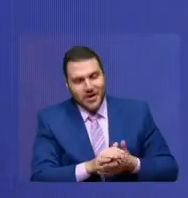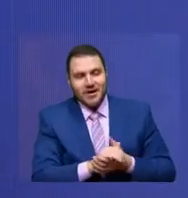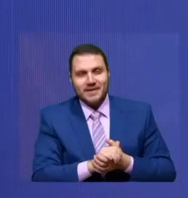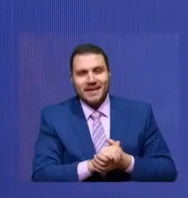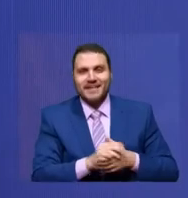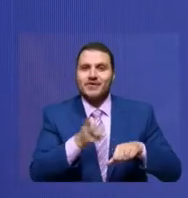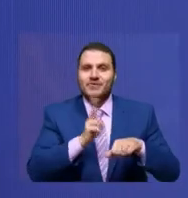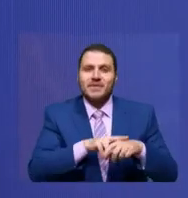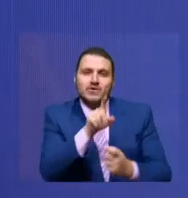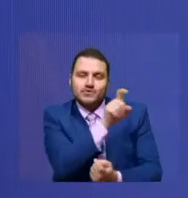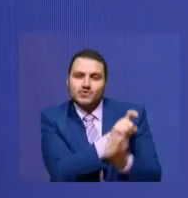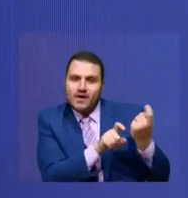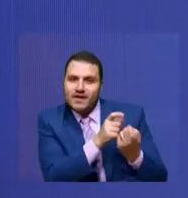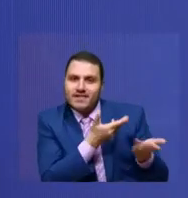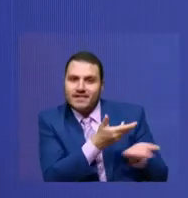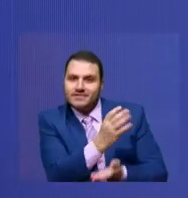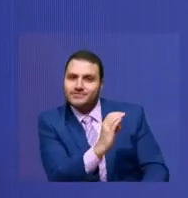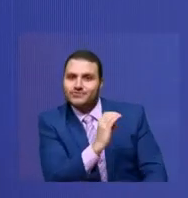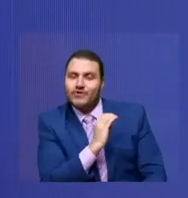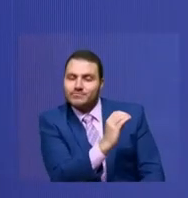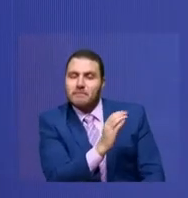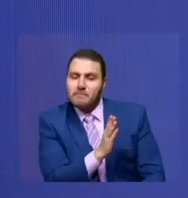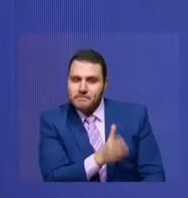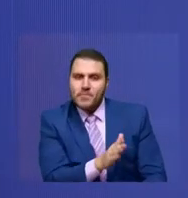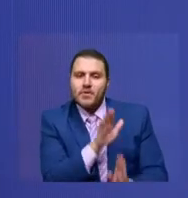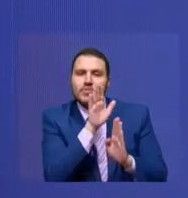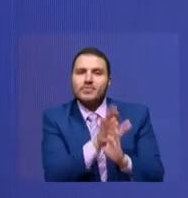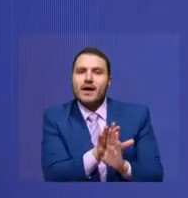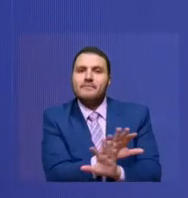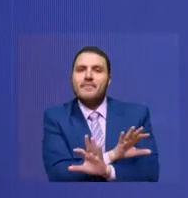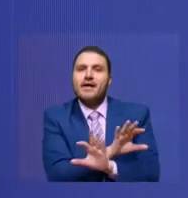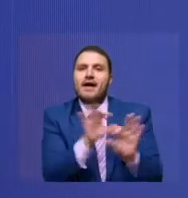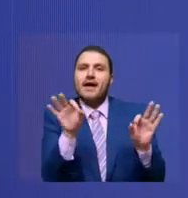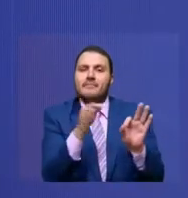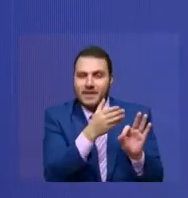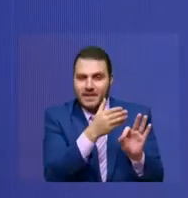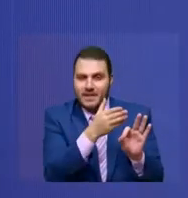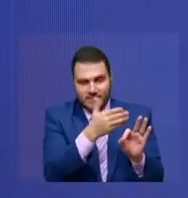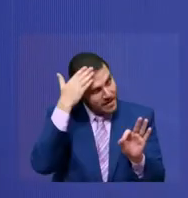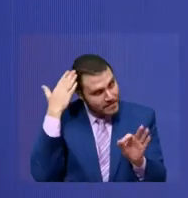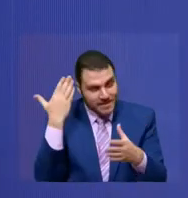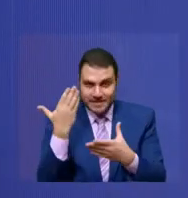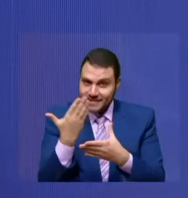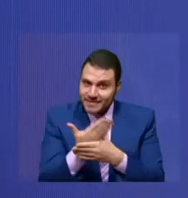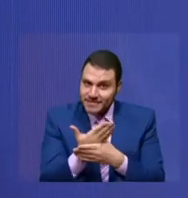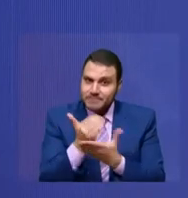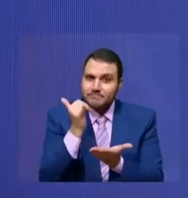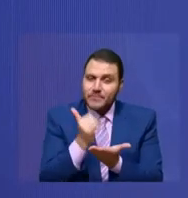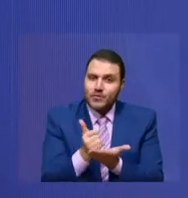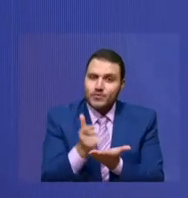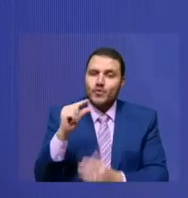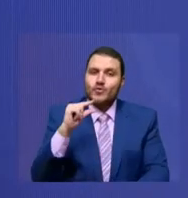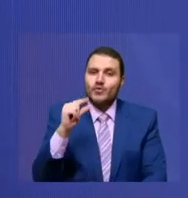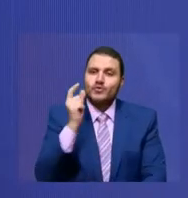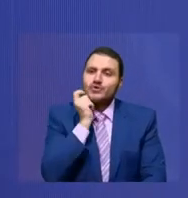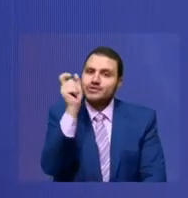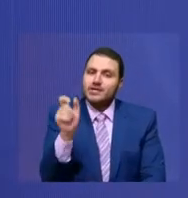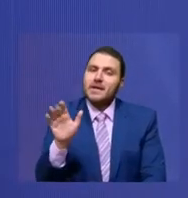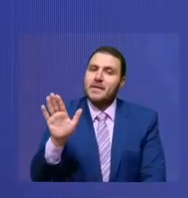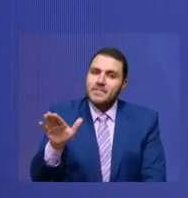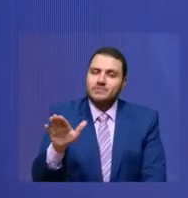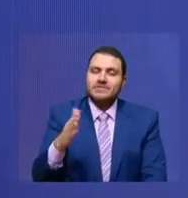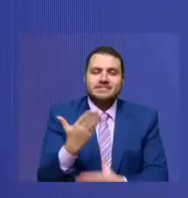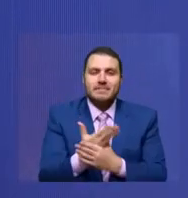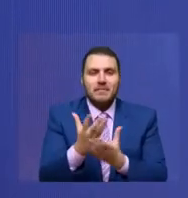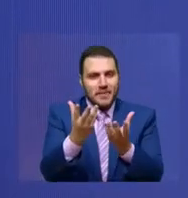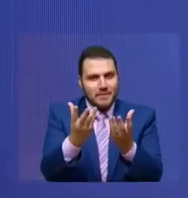على تساؤلاتك بل ويدعمك ويوفر لك مختصين في القطاع الطبي لطمأنتك